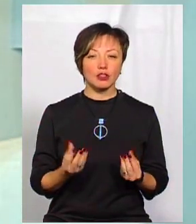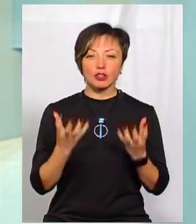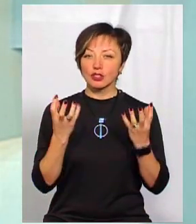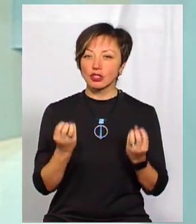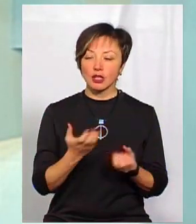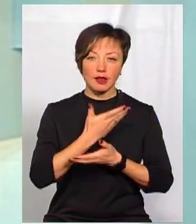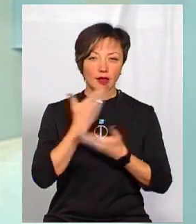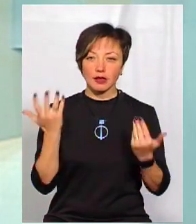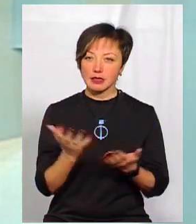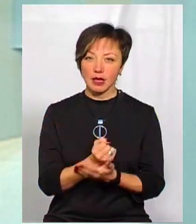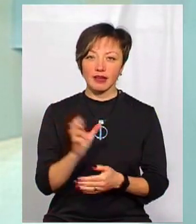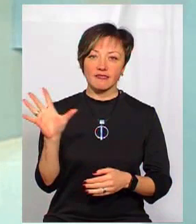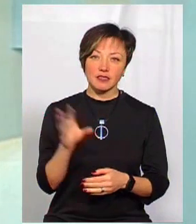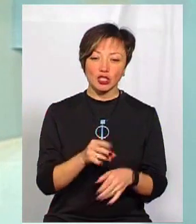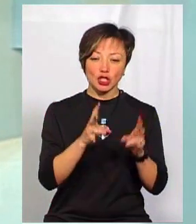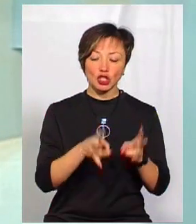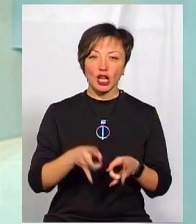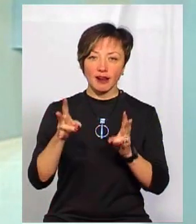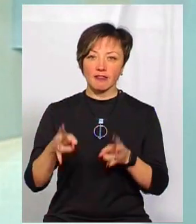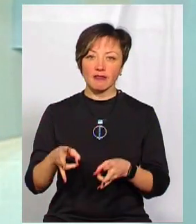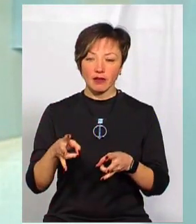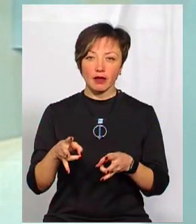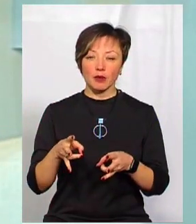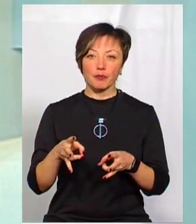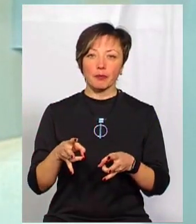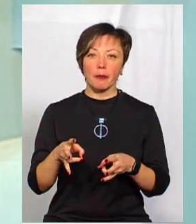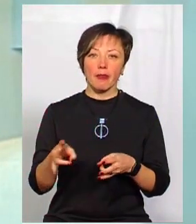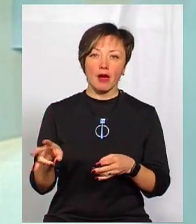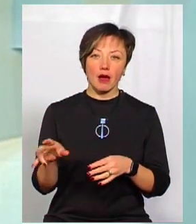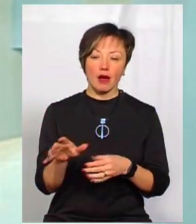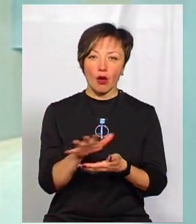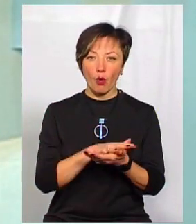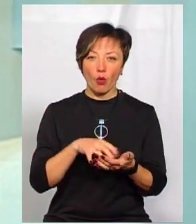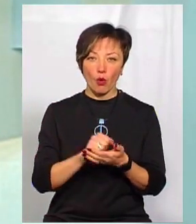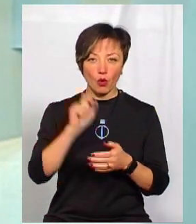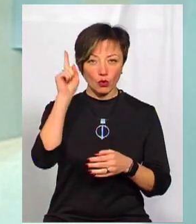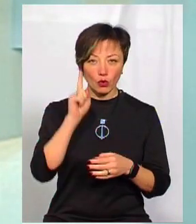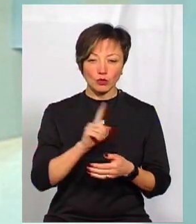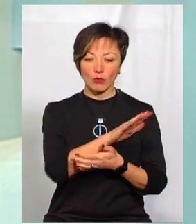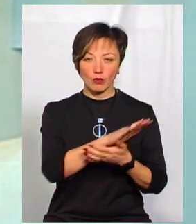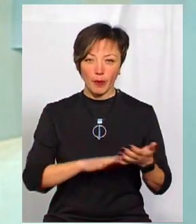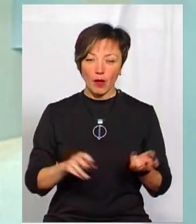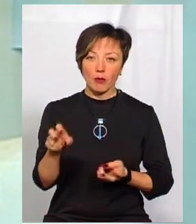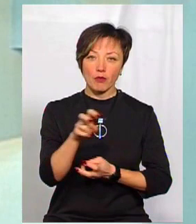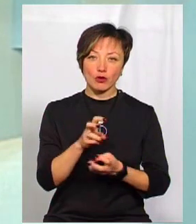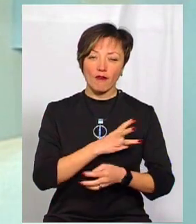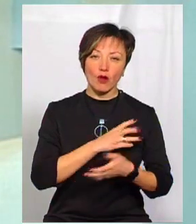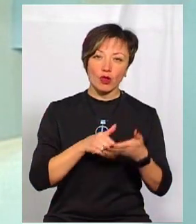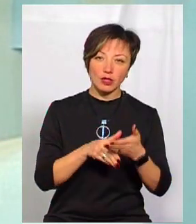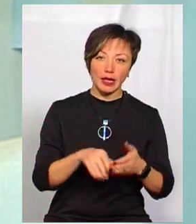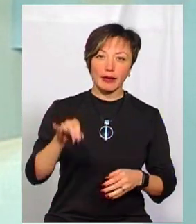віднайдені всі жертви Голокосту. І до сьогодні тривають пошуки силами волонтерів,